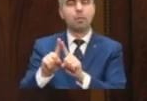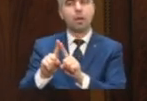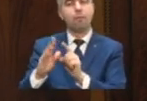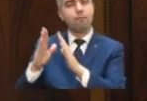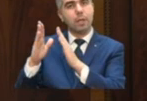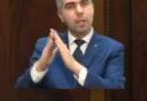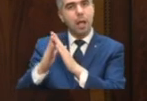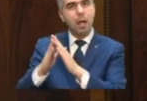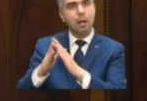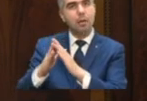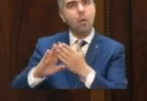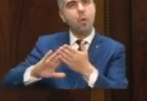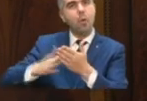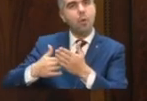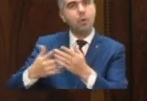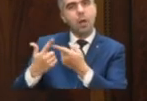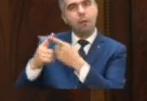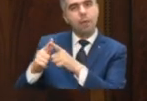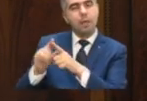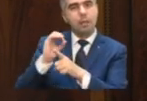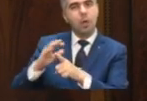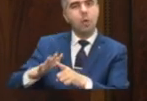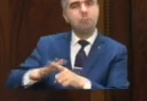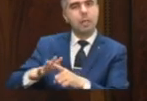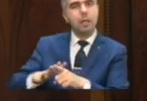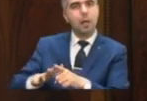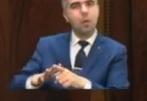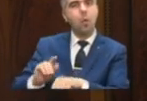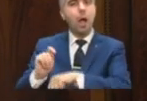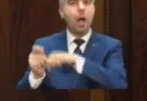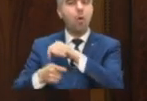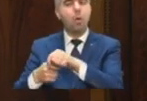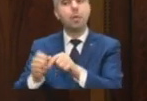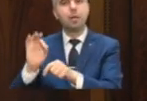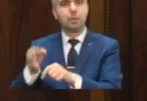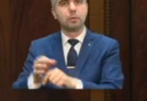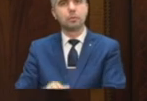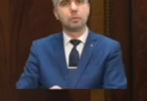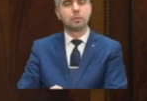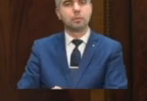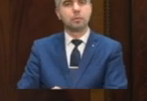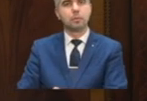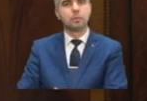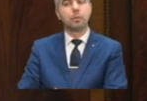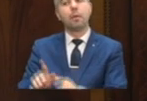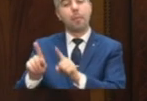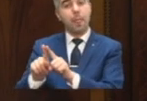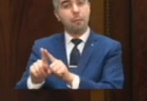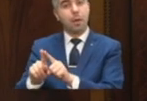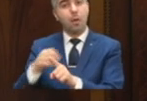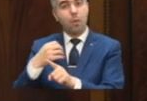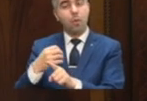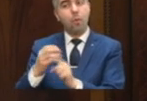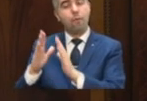السكن ويلقاو الاطار ديال العيش في في في في, في الباديه. الناس اللي بغاو يسكنوا في المدينه ايضا خصهم يلقاو السكن